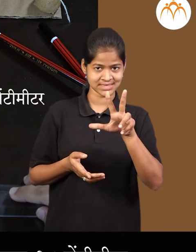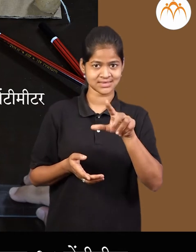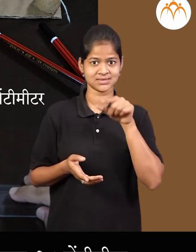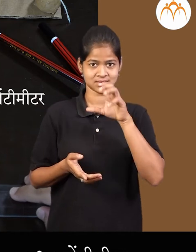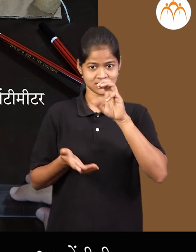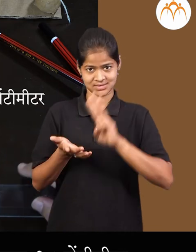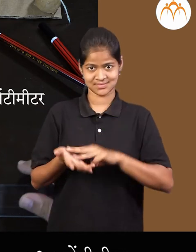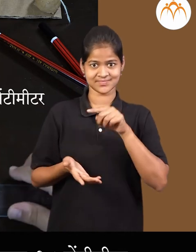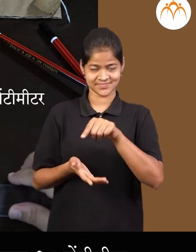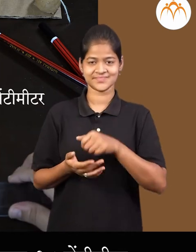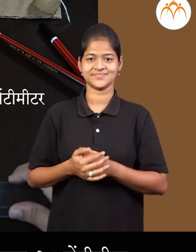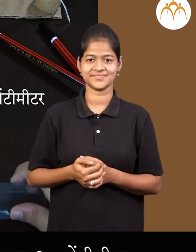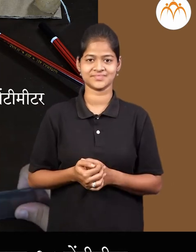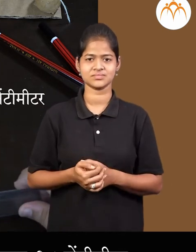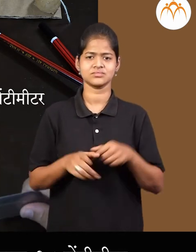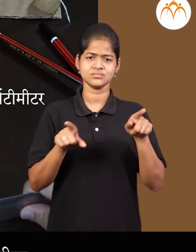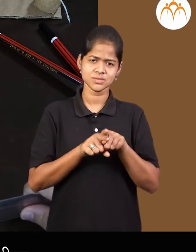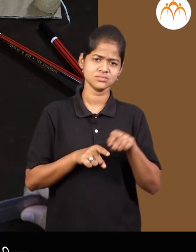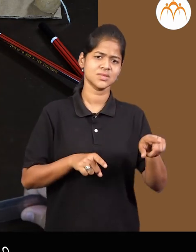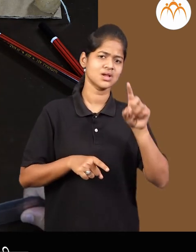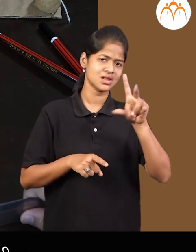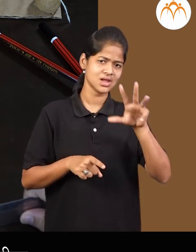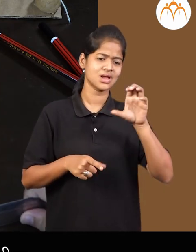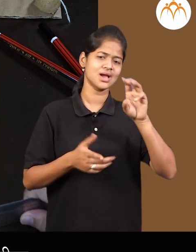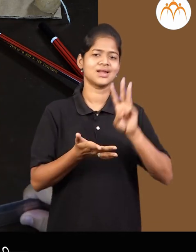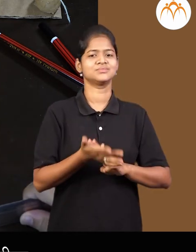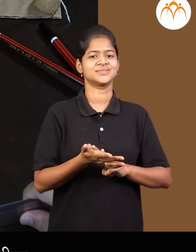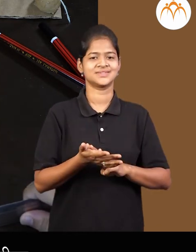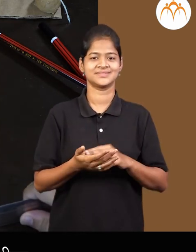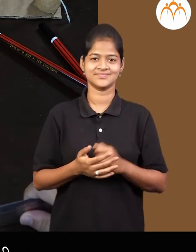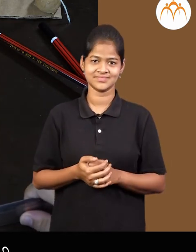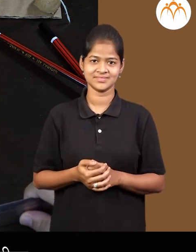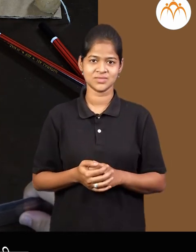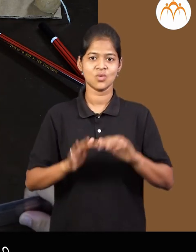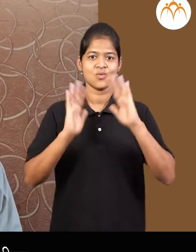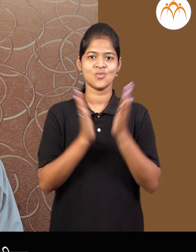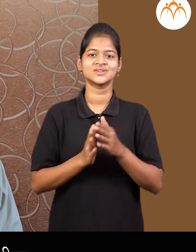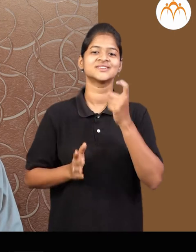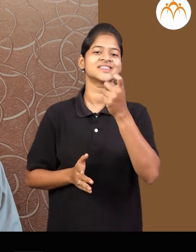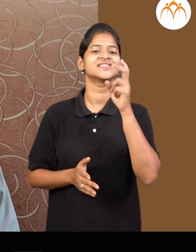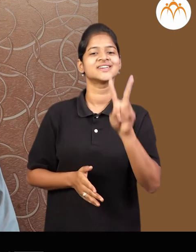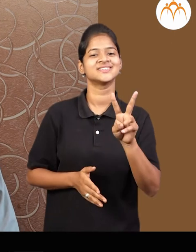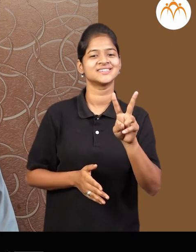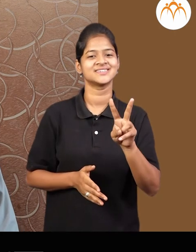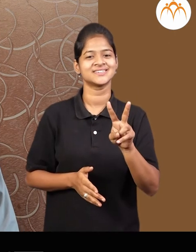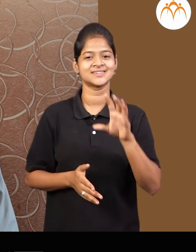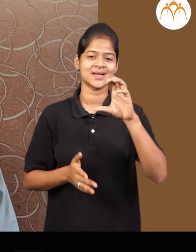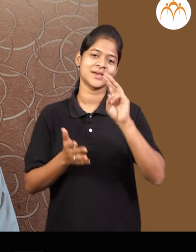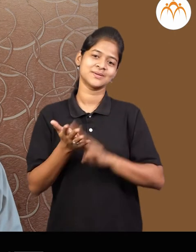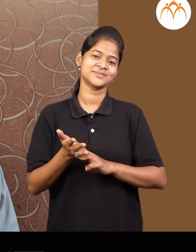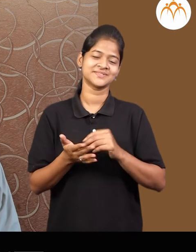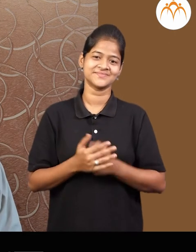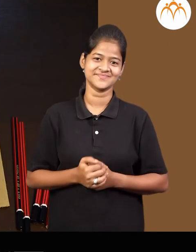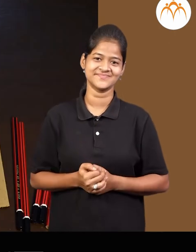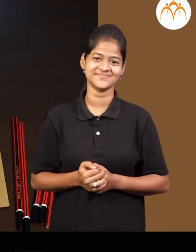आणि ही पण बाजू 18 सेंटीमीटर, म्हणजे एकूण 72 सेंटीमीटर. बरोबर, शाबास.